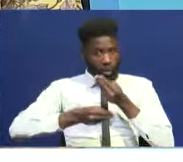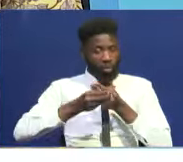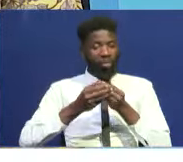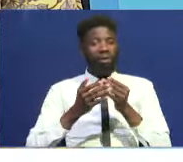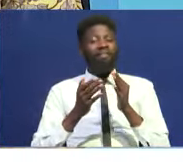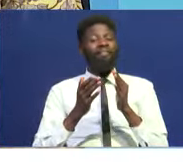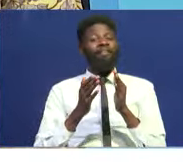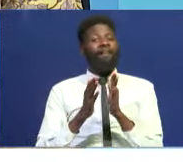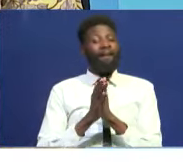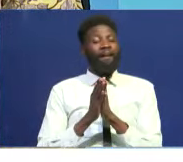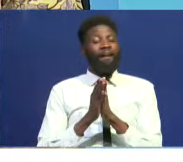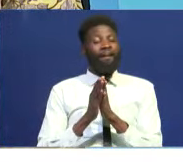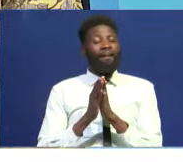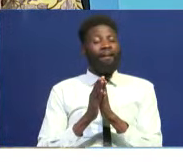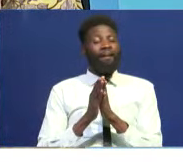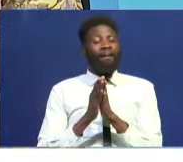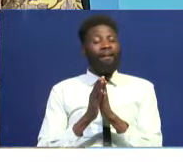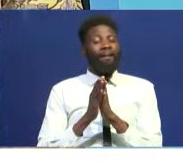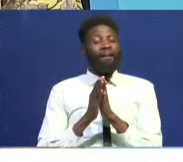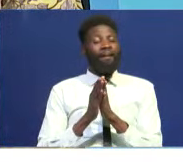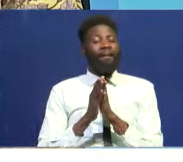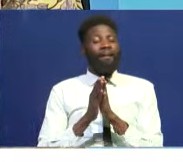liko katika anga ya ubunifu